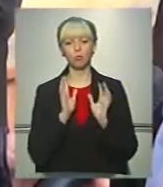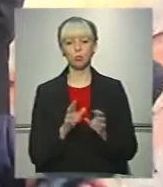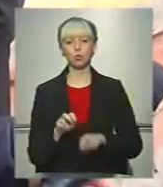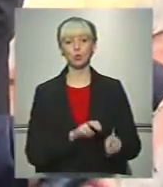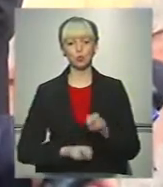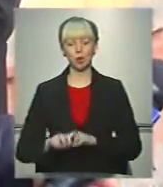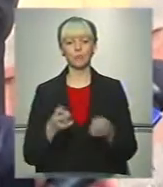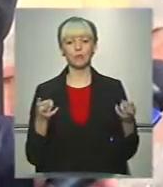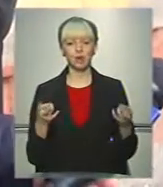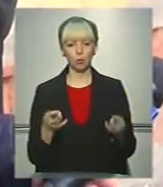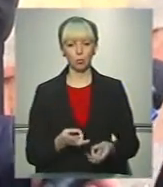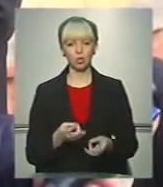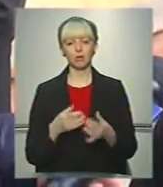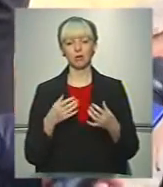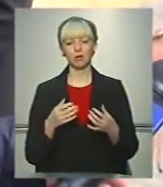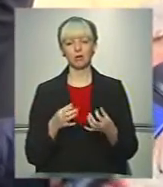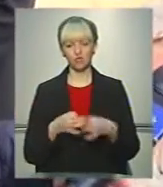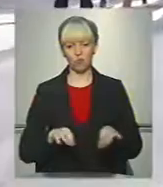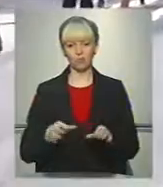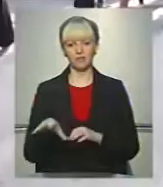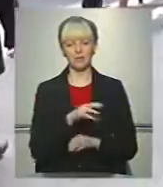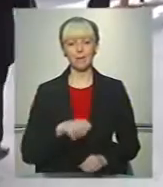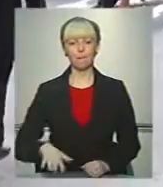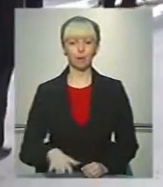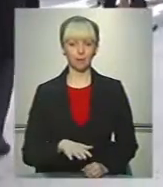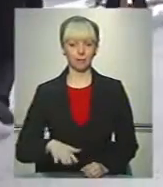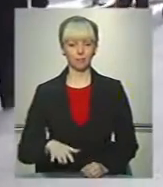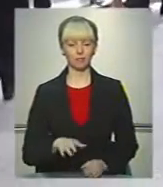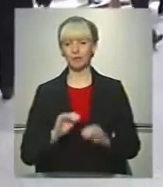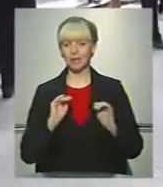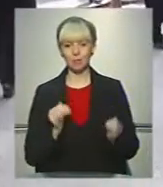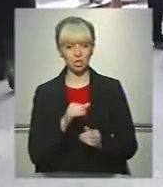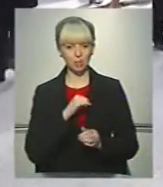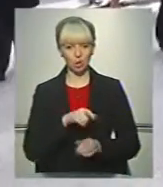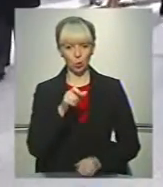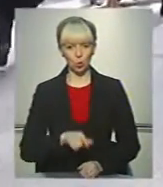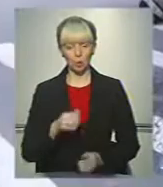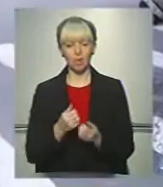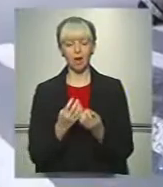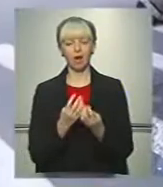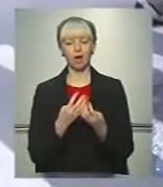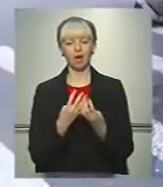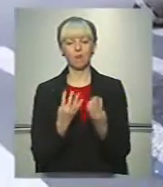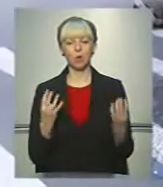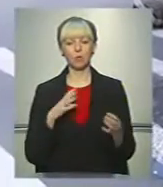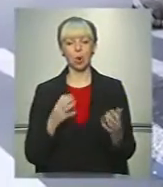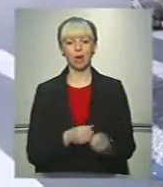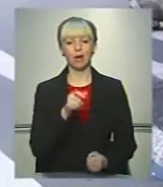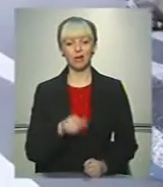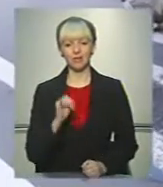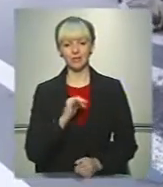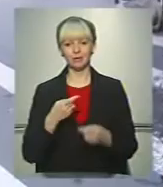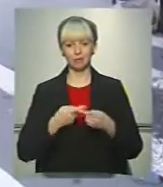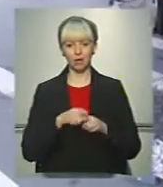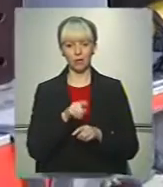шукати. Потрібно звільнити всі приміщення. Не менше, ніж самих людей, біля воріт університету було рятувальників і